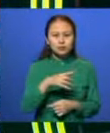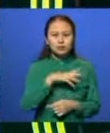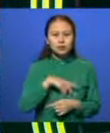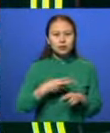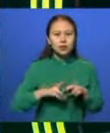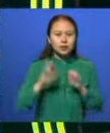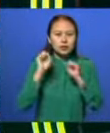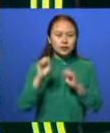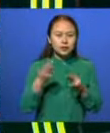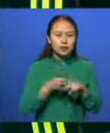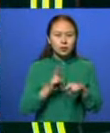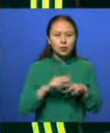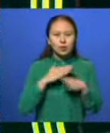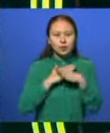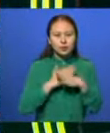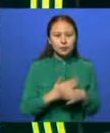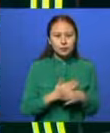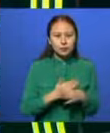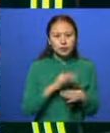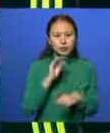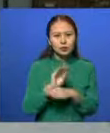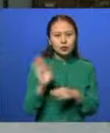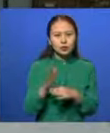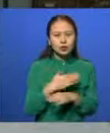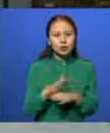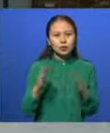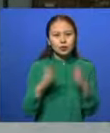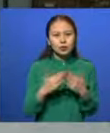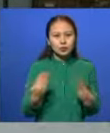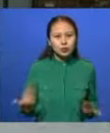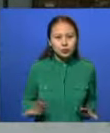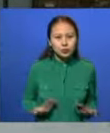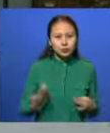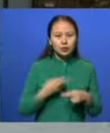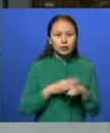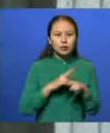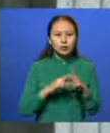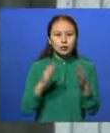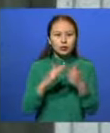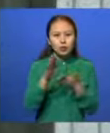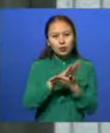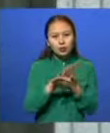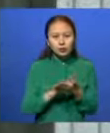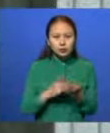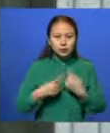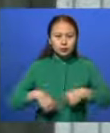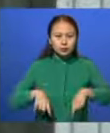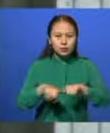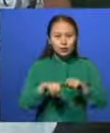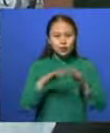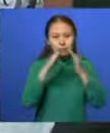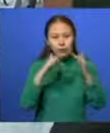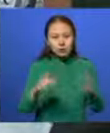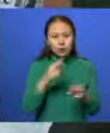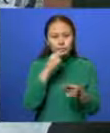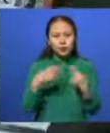мен қамқорлыққа зәру егде жандарға көмек қолын созды. Олар жеке тұрғын үйлерде тұратын майдангерлердің үй жайы мен аула қорасын тазартып, азық